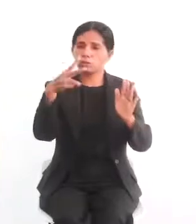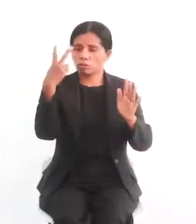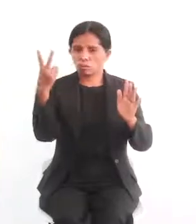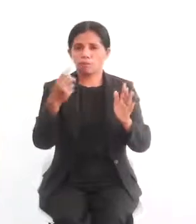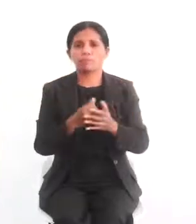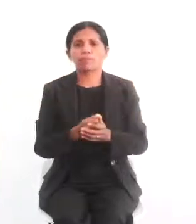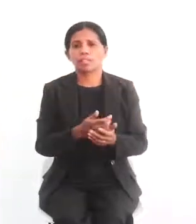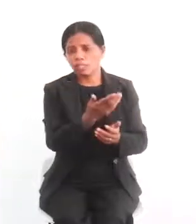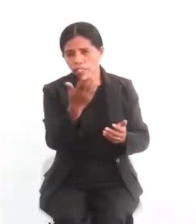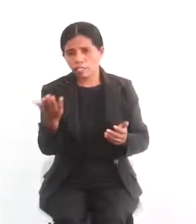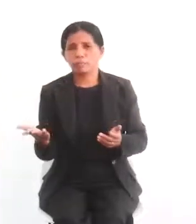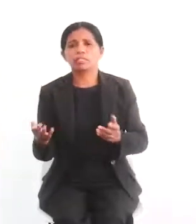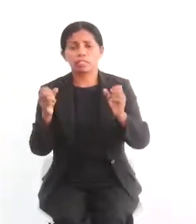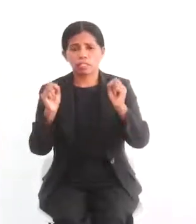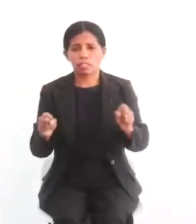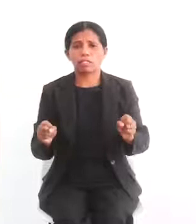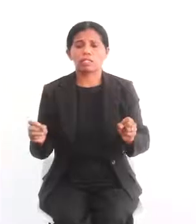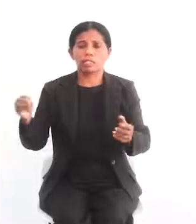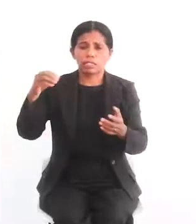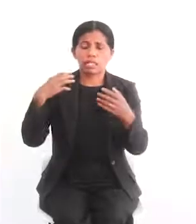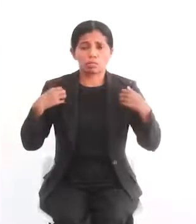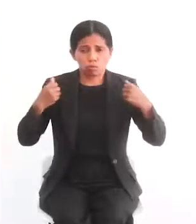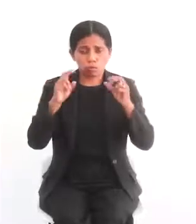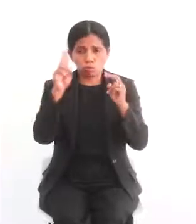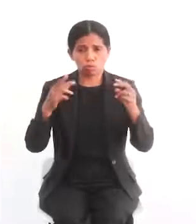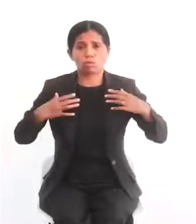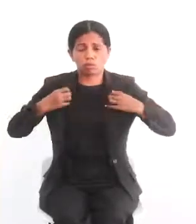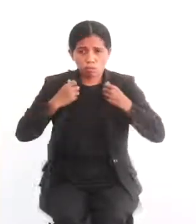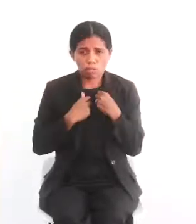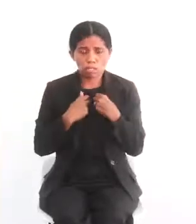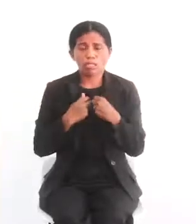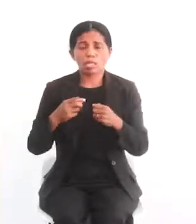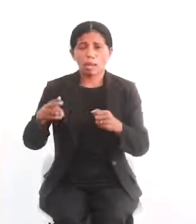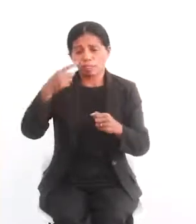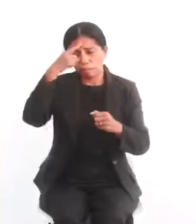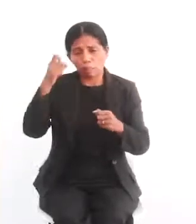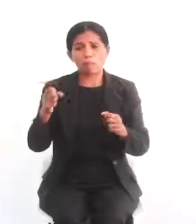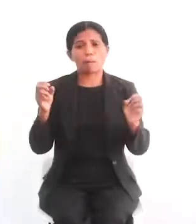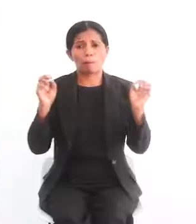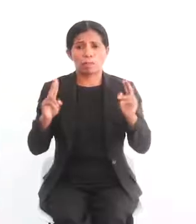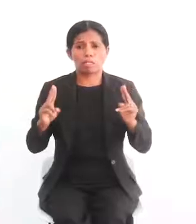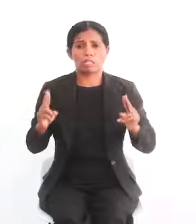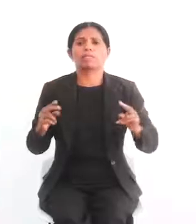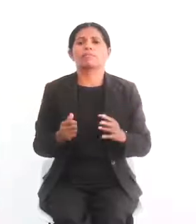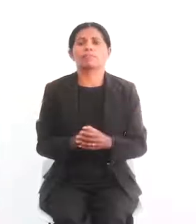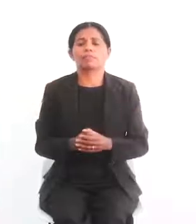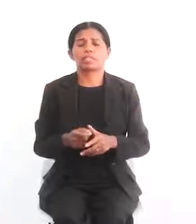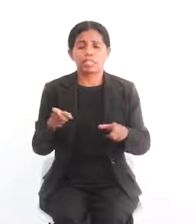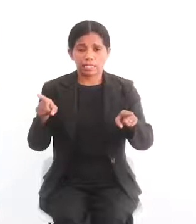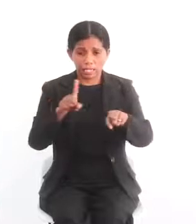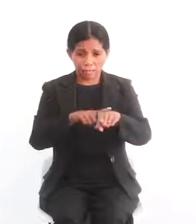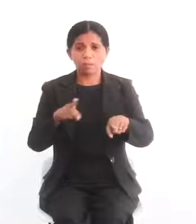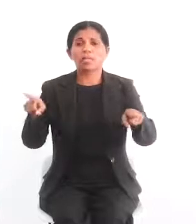hanesan e, alin sira persia taro pamanas kuri saiba liur, tambah temperatura ar nian magma lirin tep-tepes. Ia tempo nebim